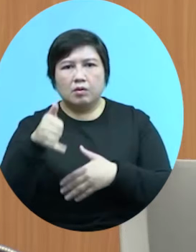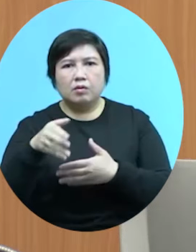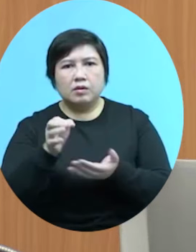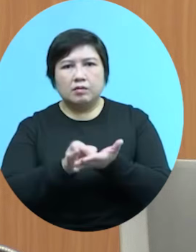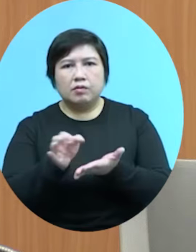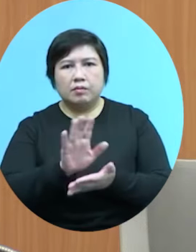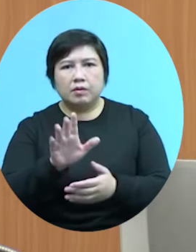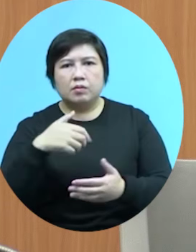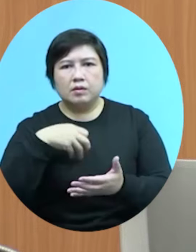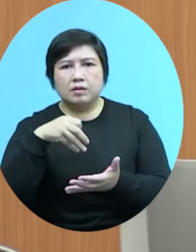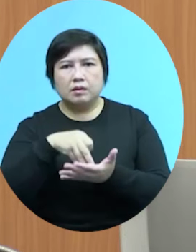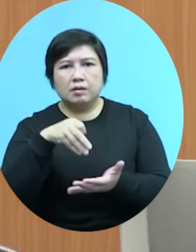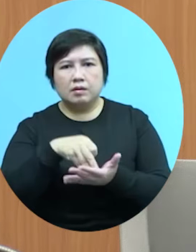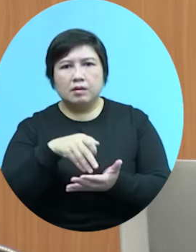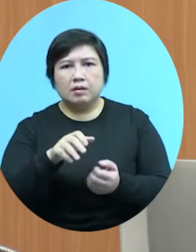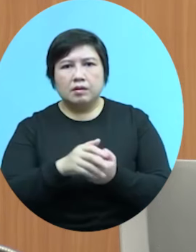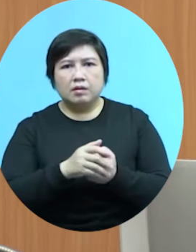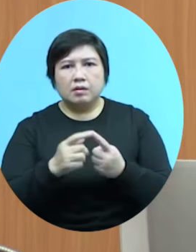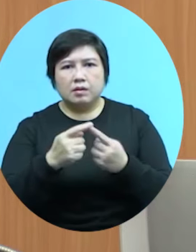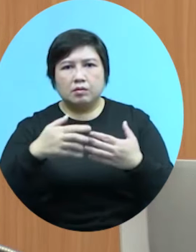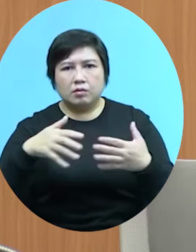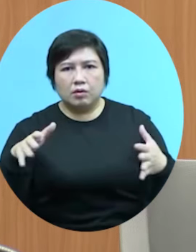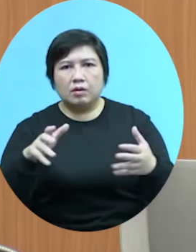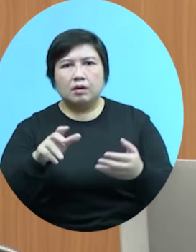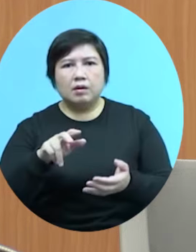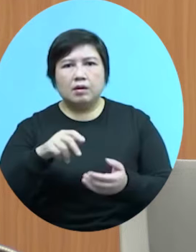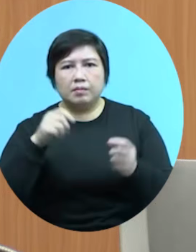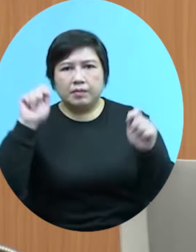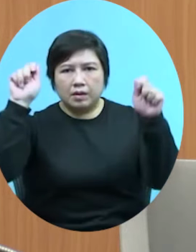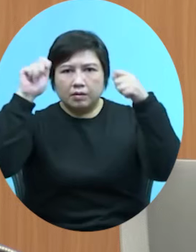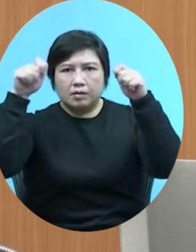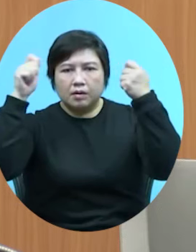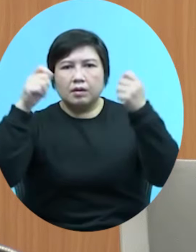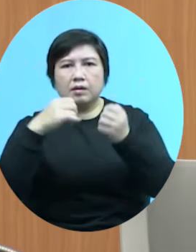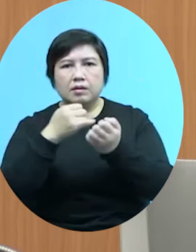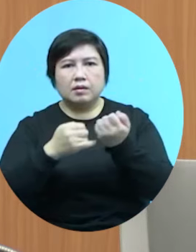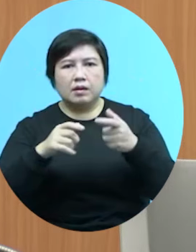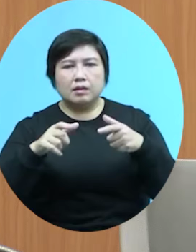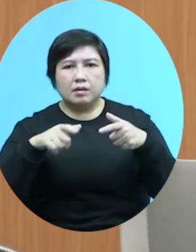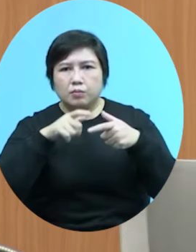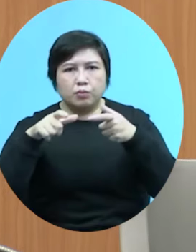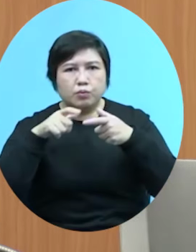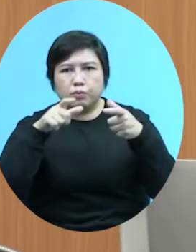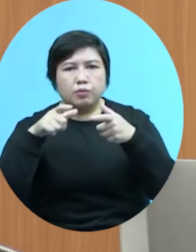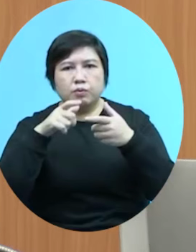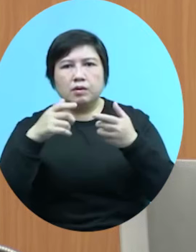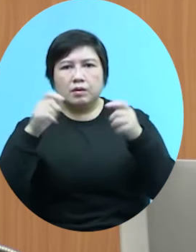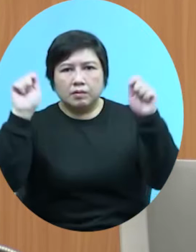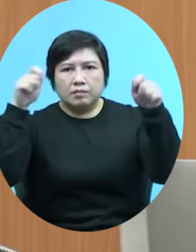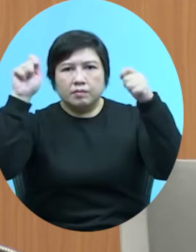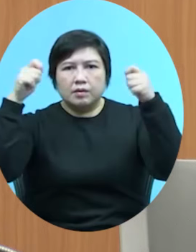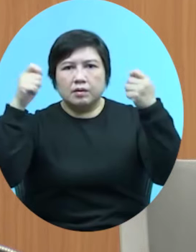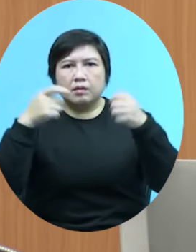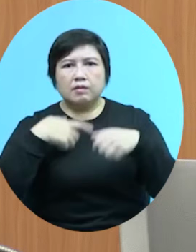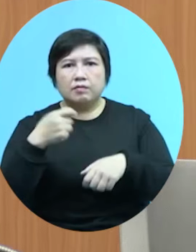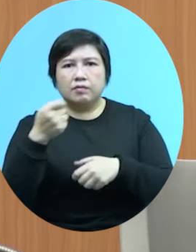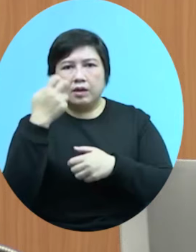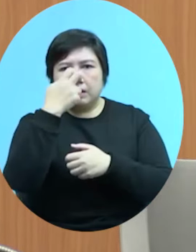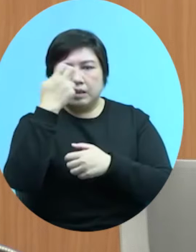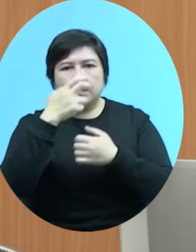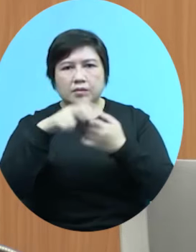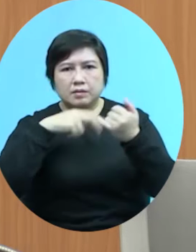地方不過都參與過那些多人的派對生日會各樣的那些都希望你們盡快做檢